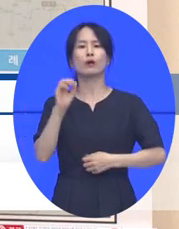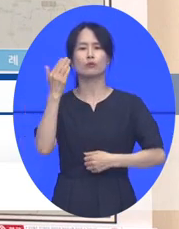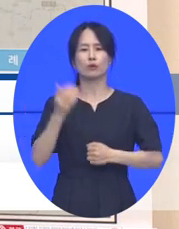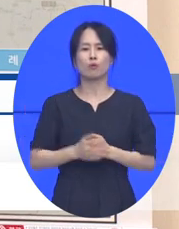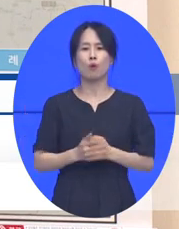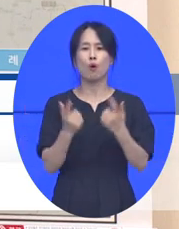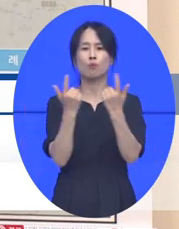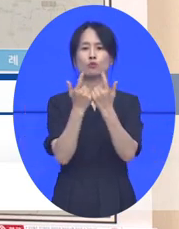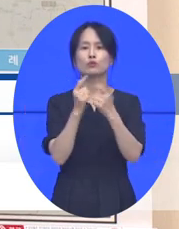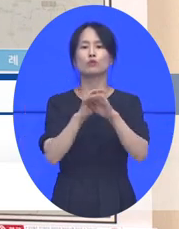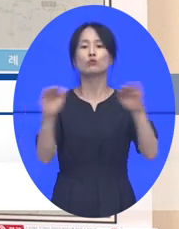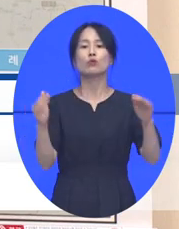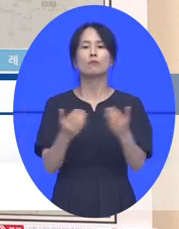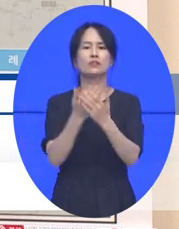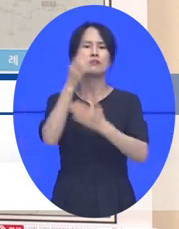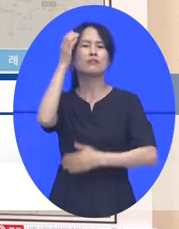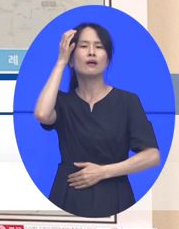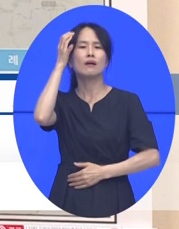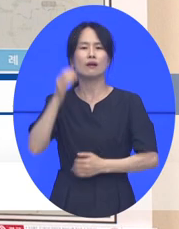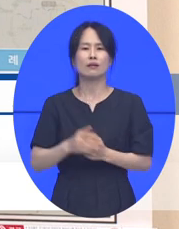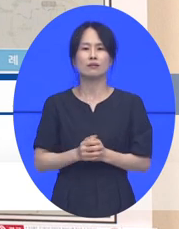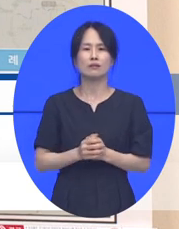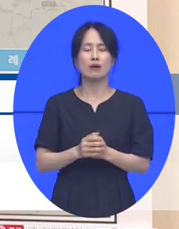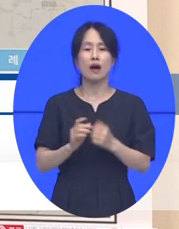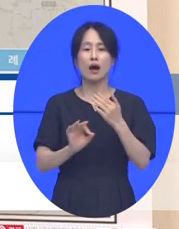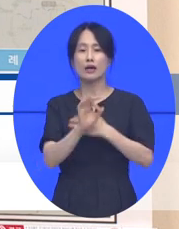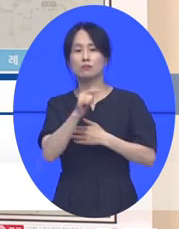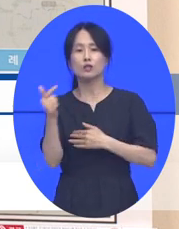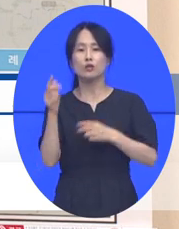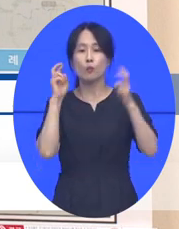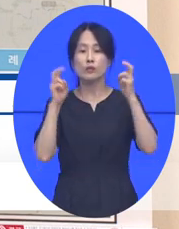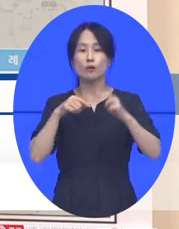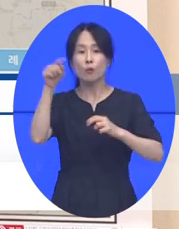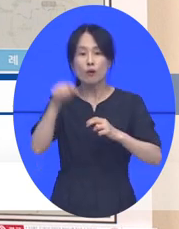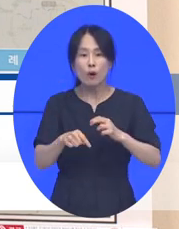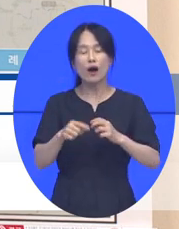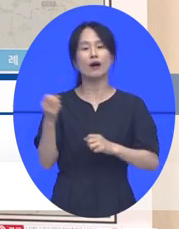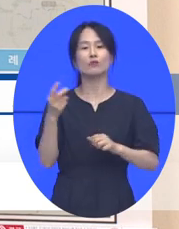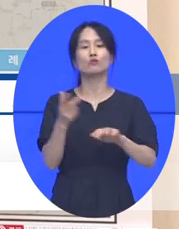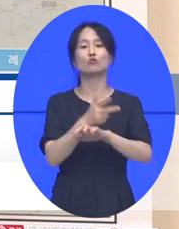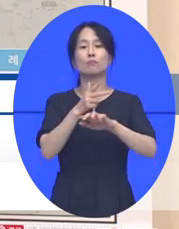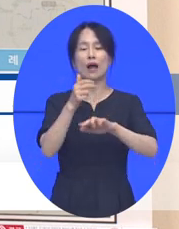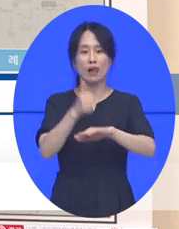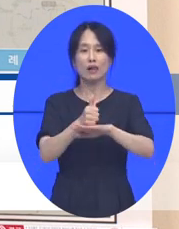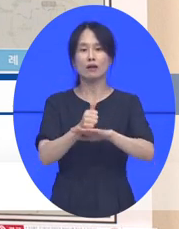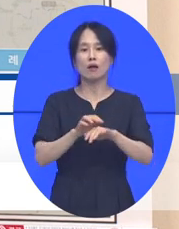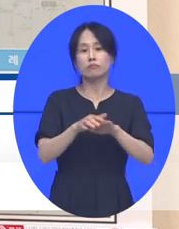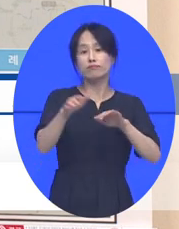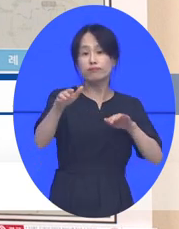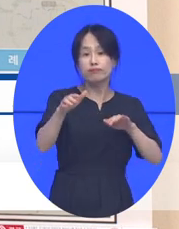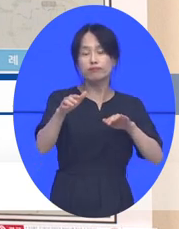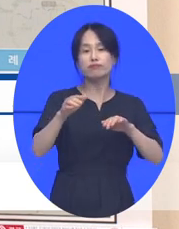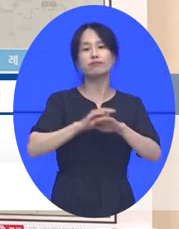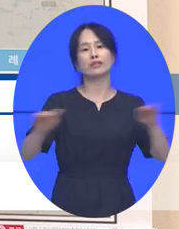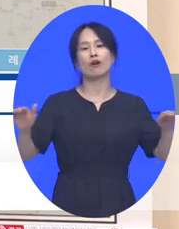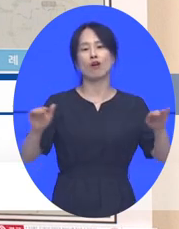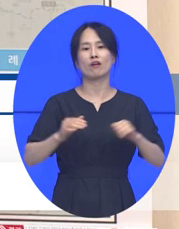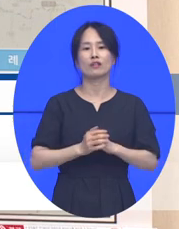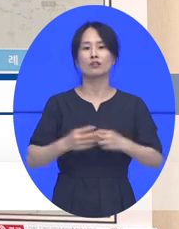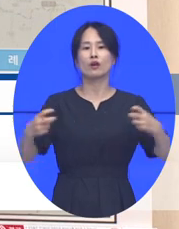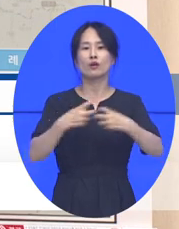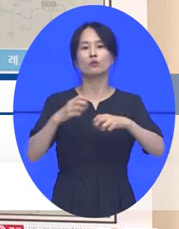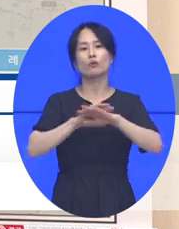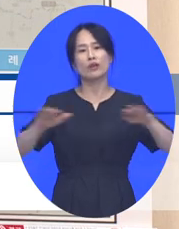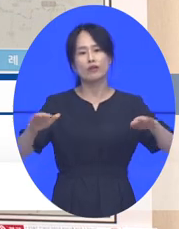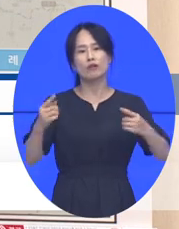경기북부균형 발전이 기대되며 평일 출퇴근이나 주말 나들이 통행에 상습 정체 현상과 교통안 해소에